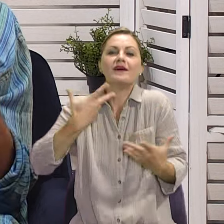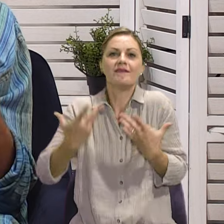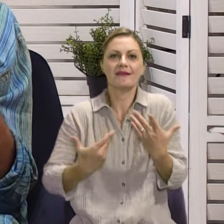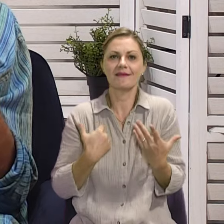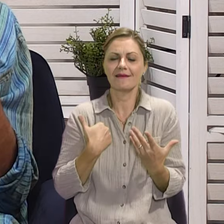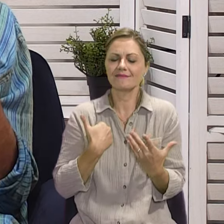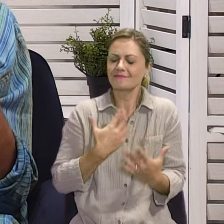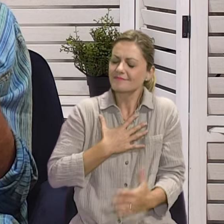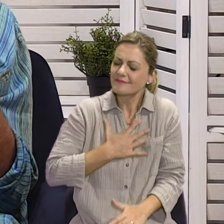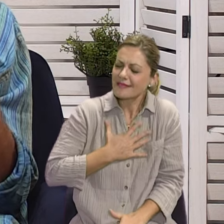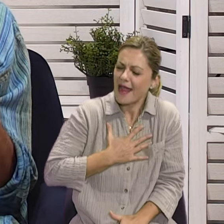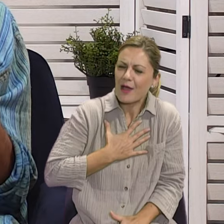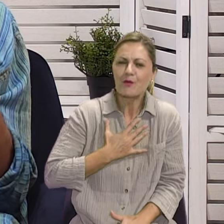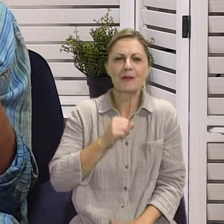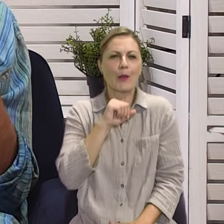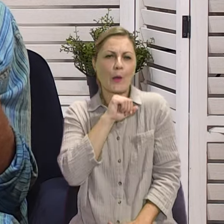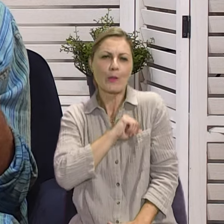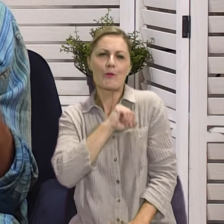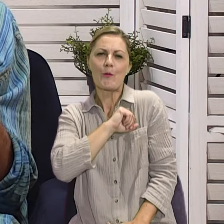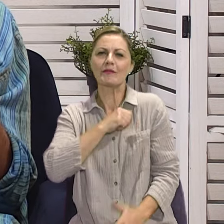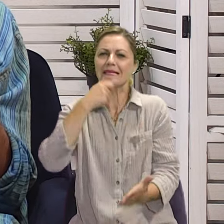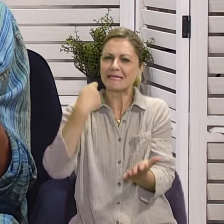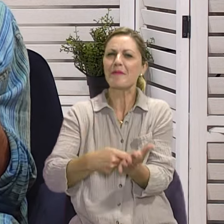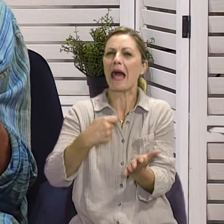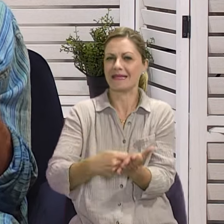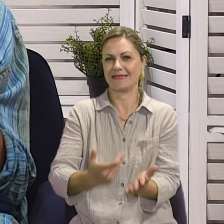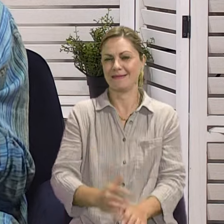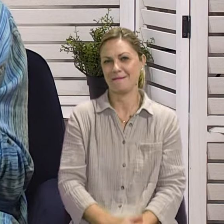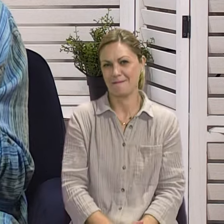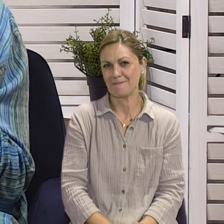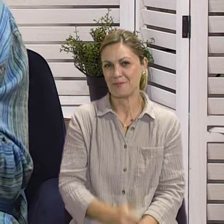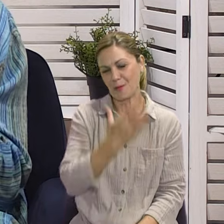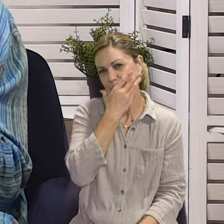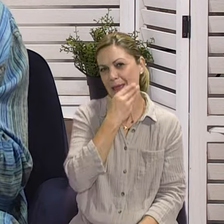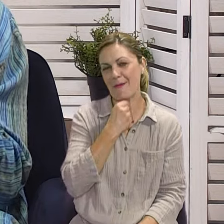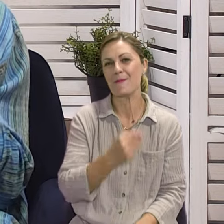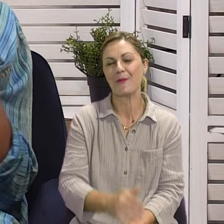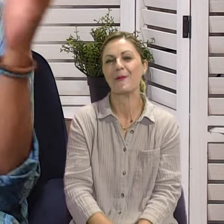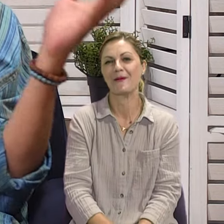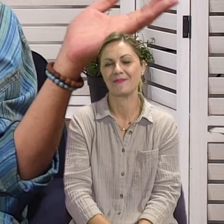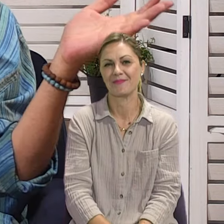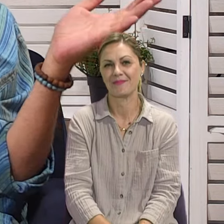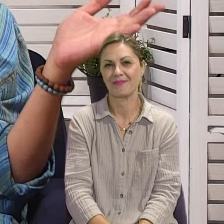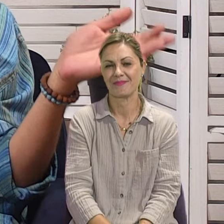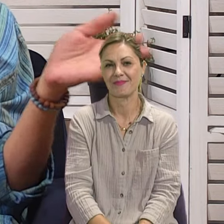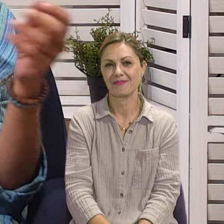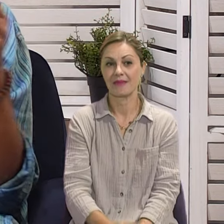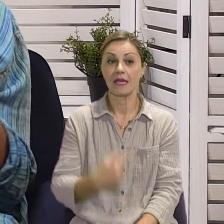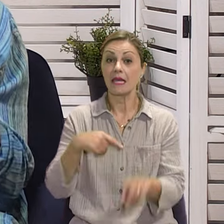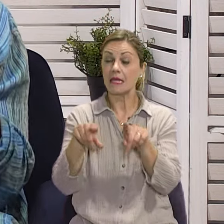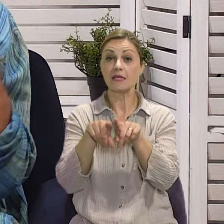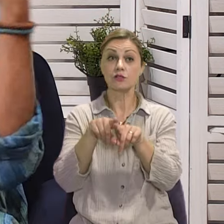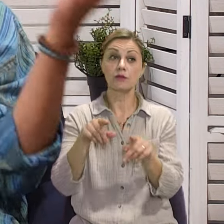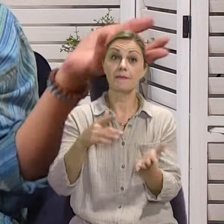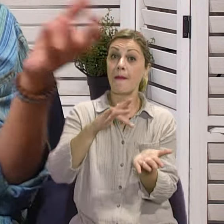toga dogodilo baš tako neposredno, bez plana, onda je to lijepo. To isto tako kolegama i na